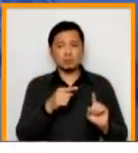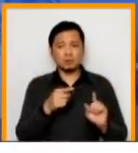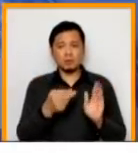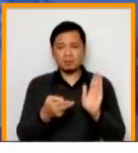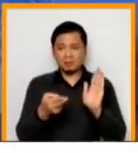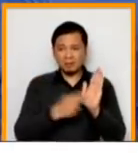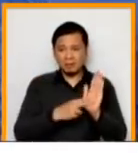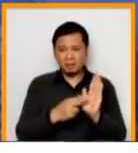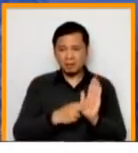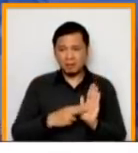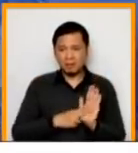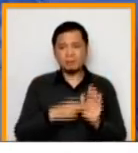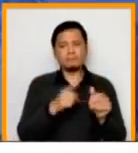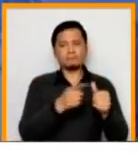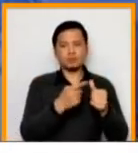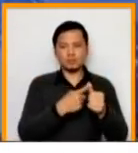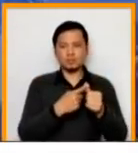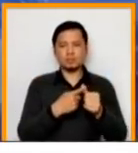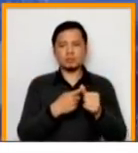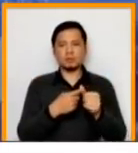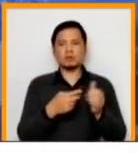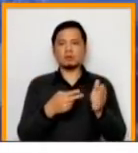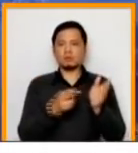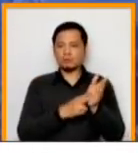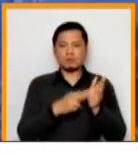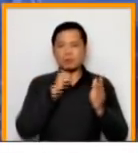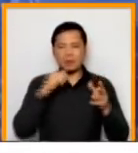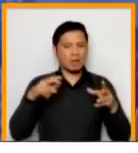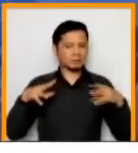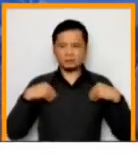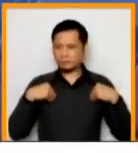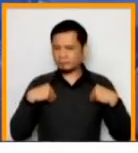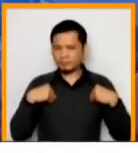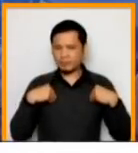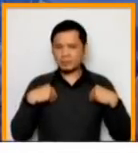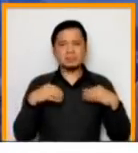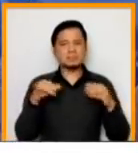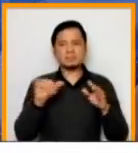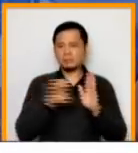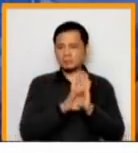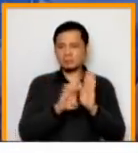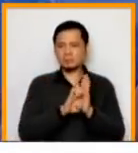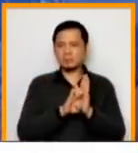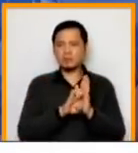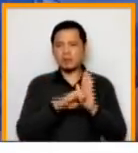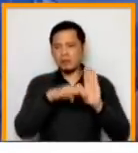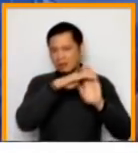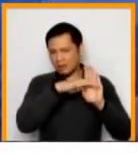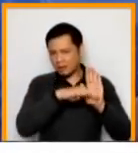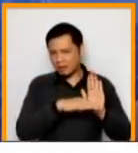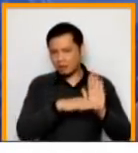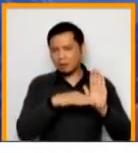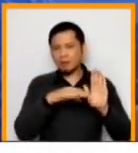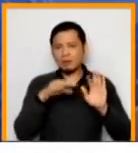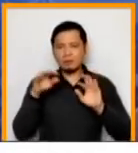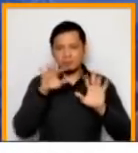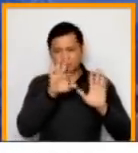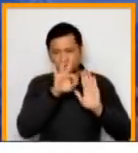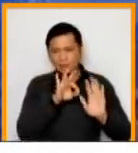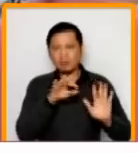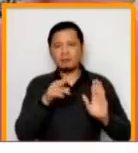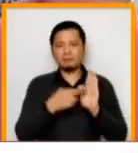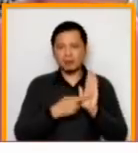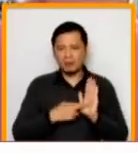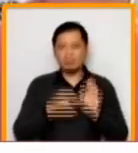yung girandom na mo pick sa ato ang master list, sa online registration, maurigay ato ang